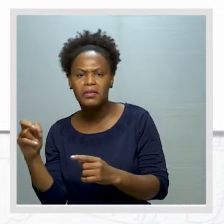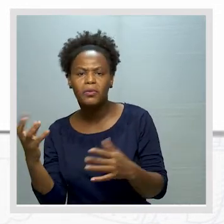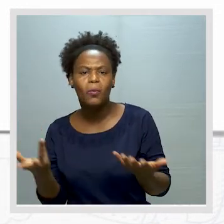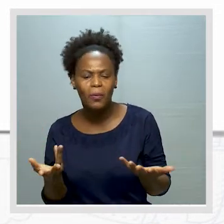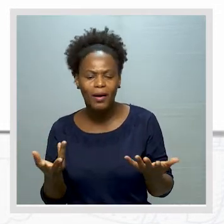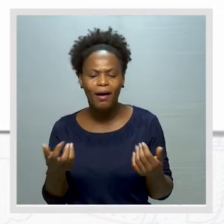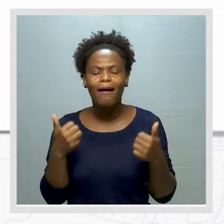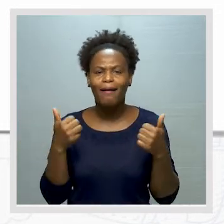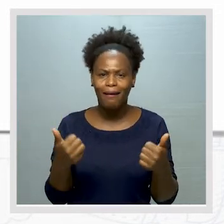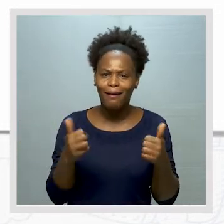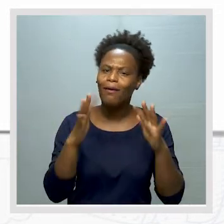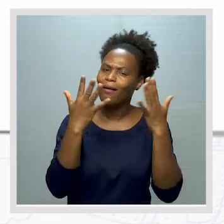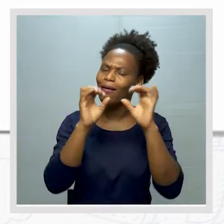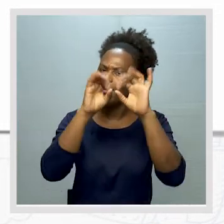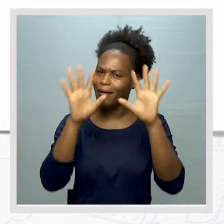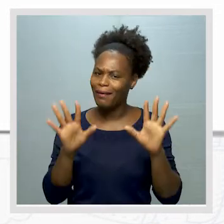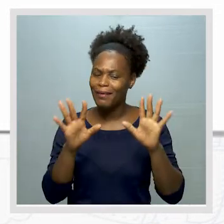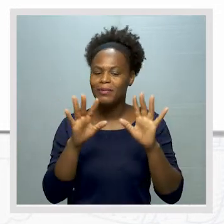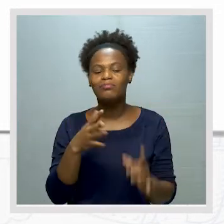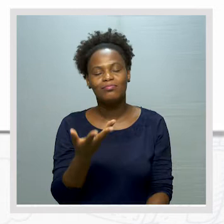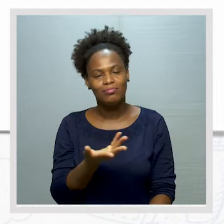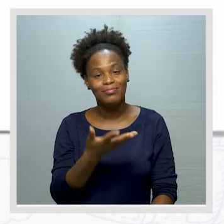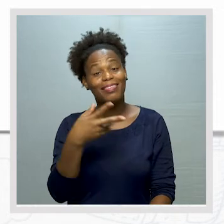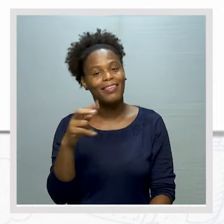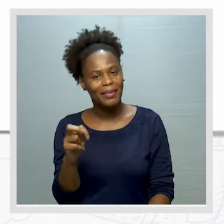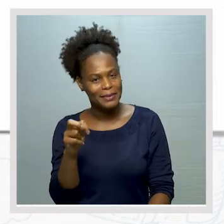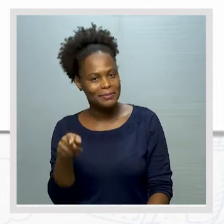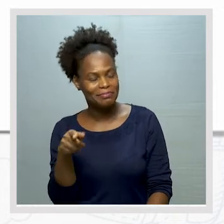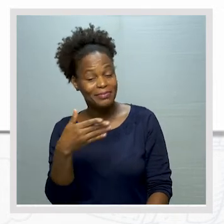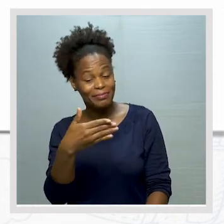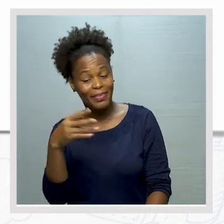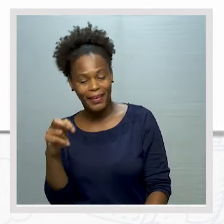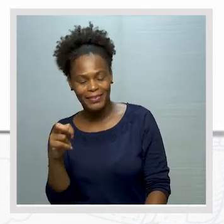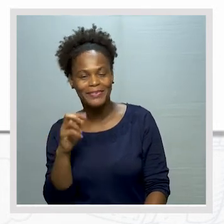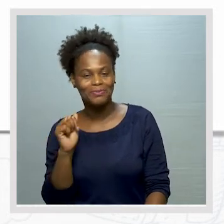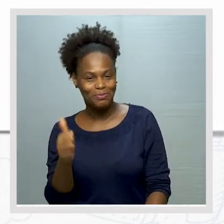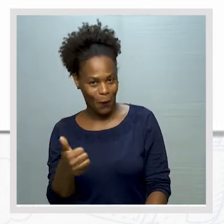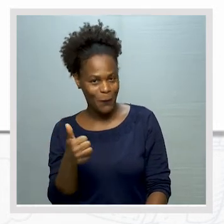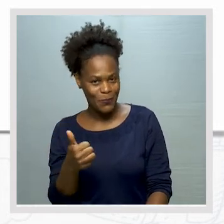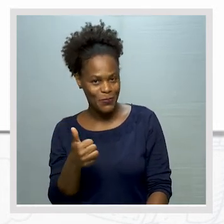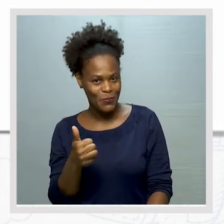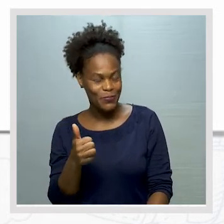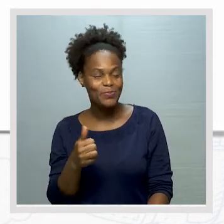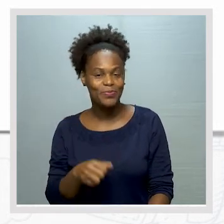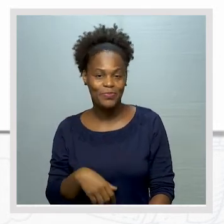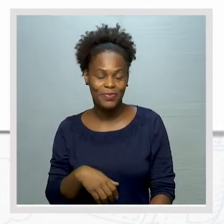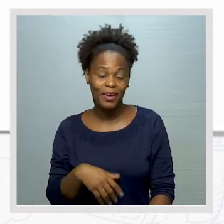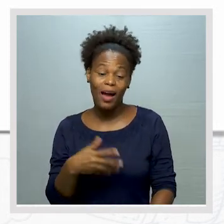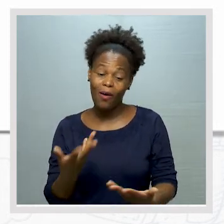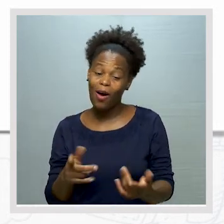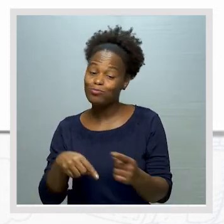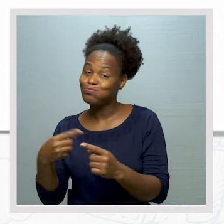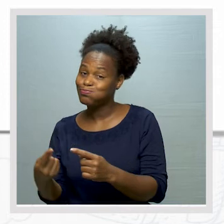Bien sûr, c'est clair. Le 13. C'est bon? Ici